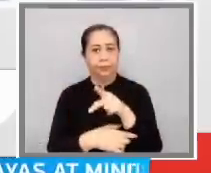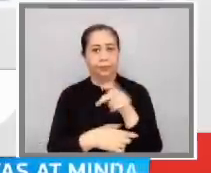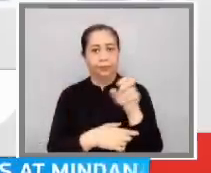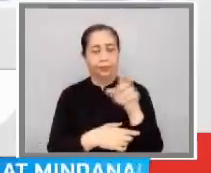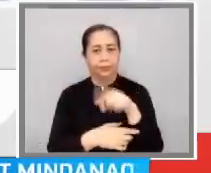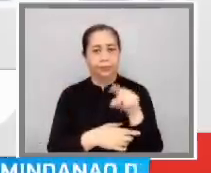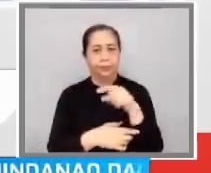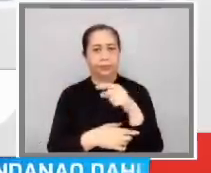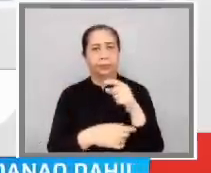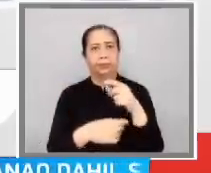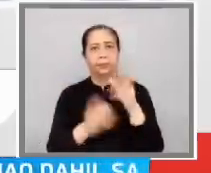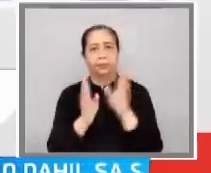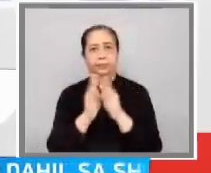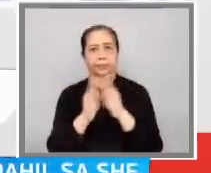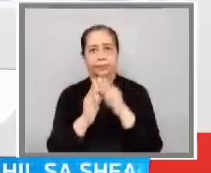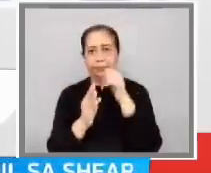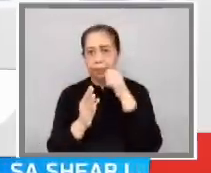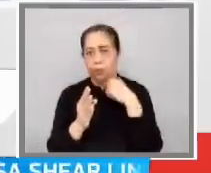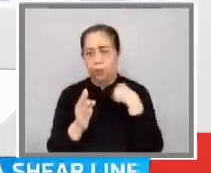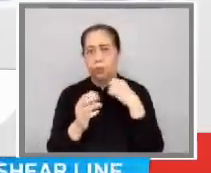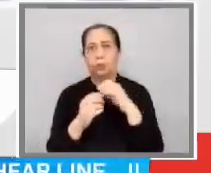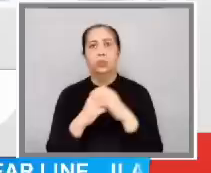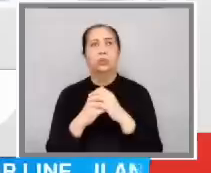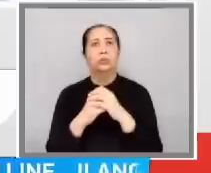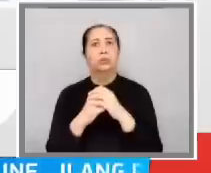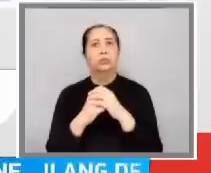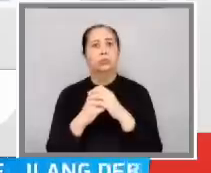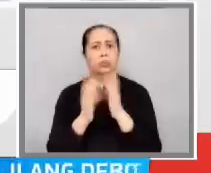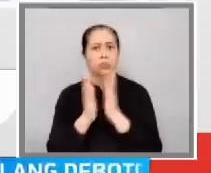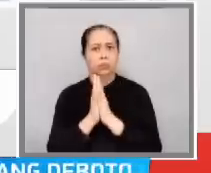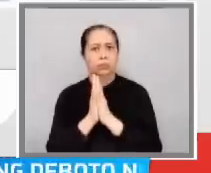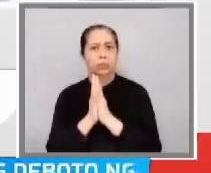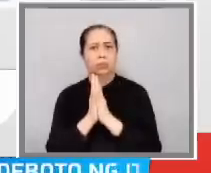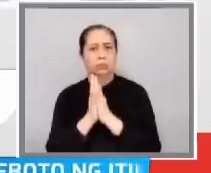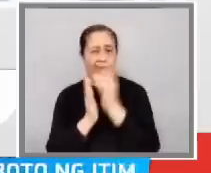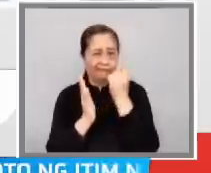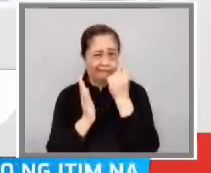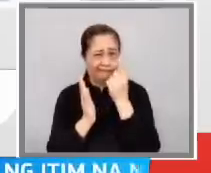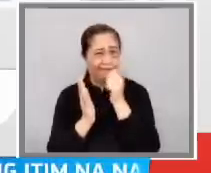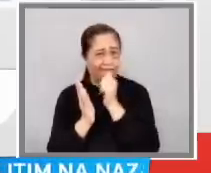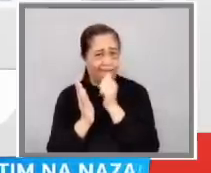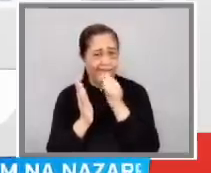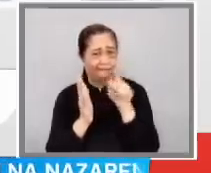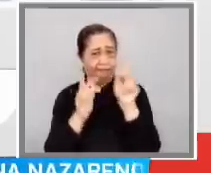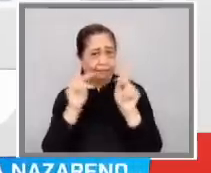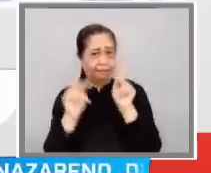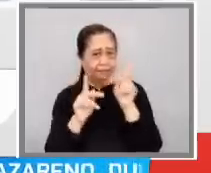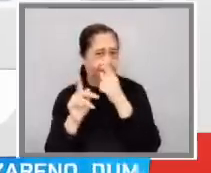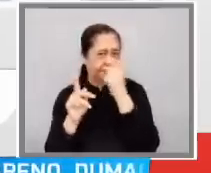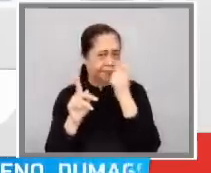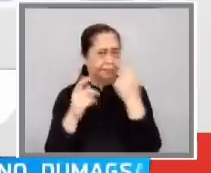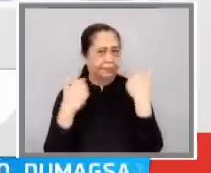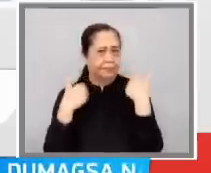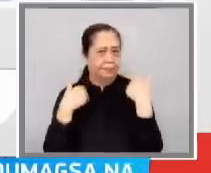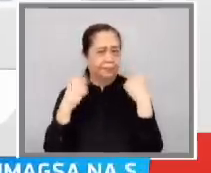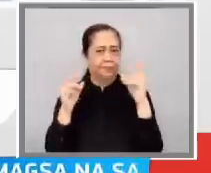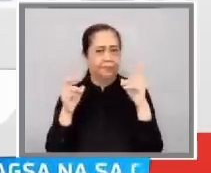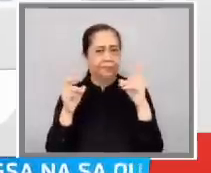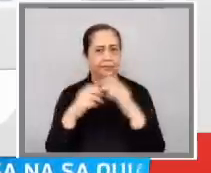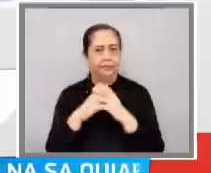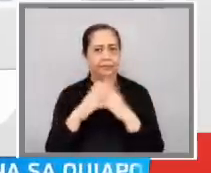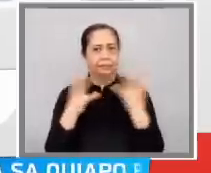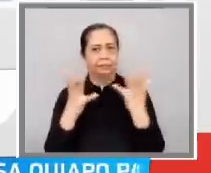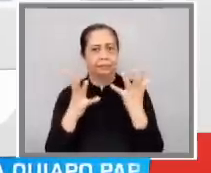press conference kahapon na humihingi po sila ng understanding ng ating publiko dahil mayroon nga po tinatawag na baka daw